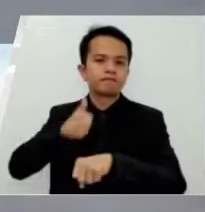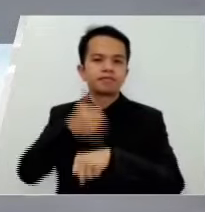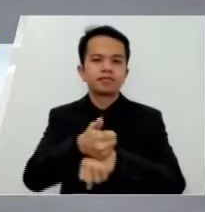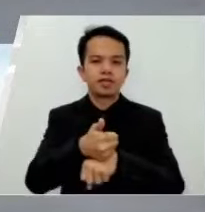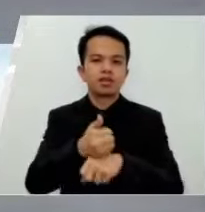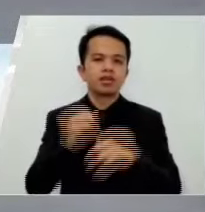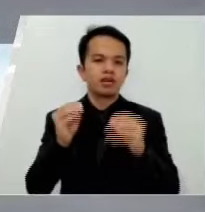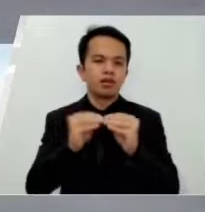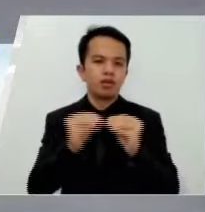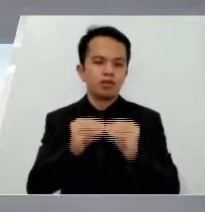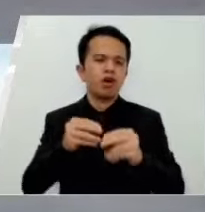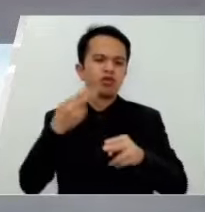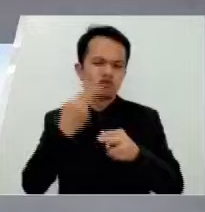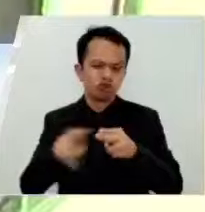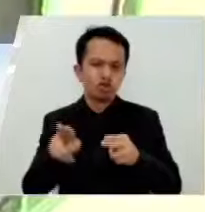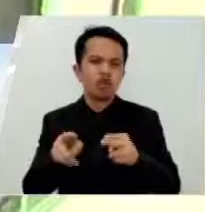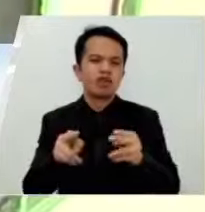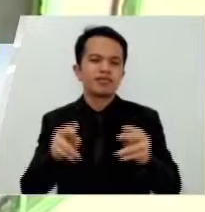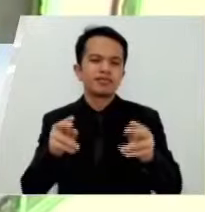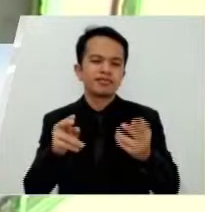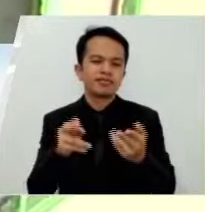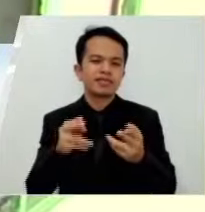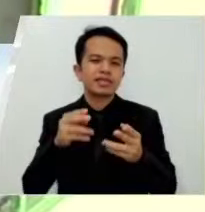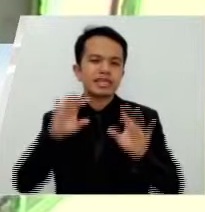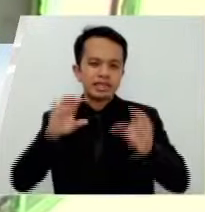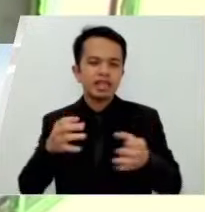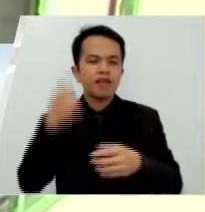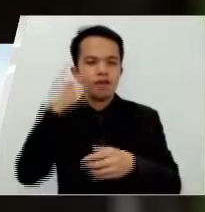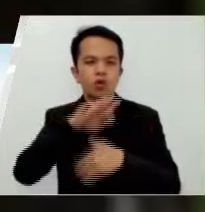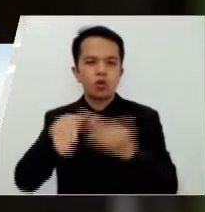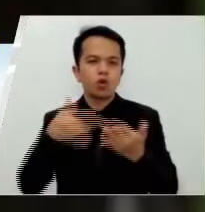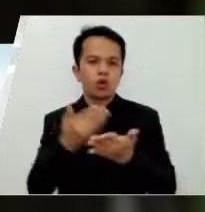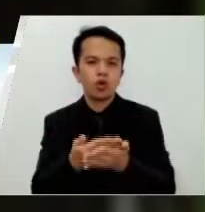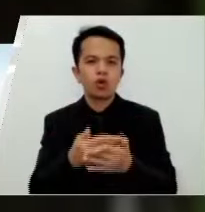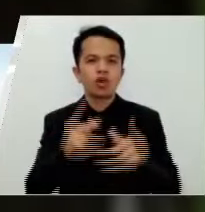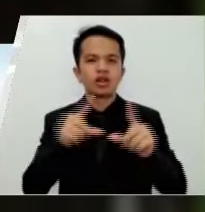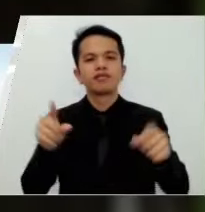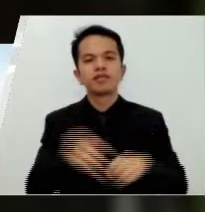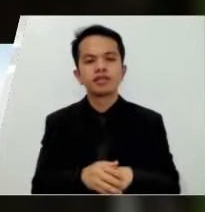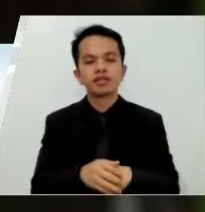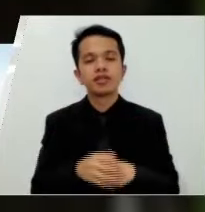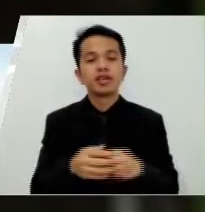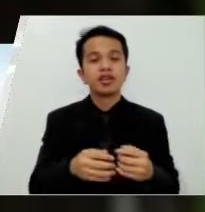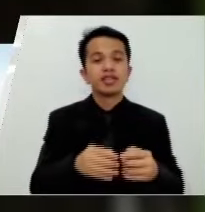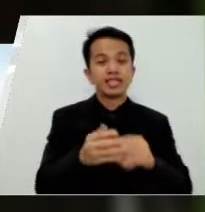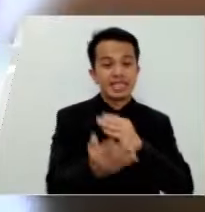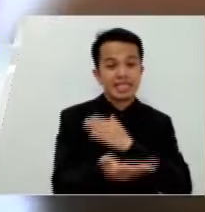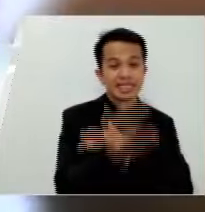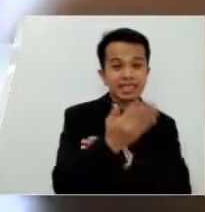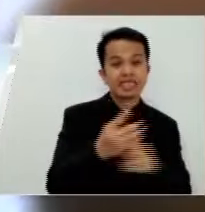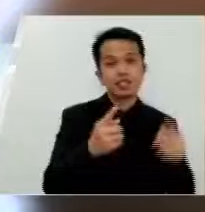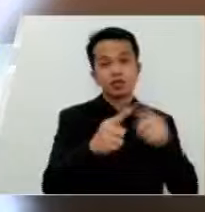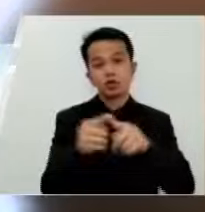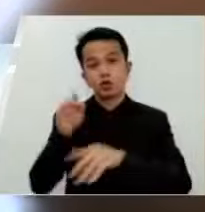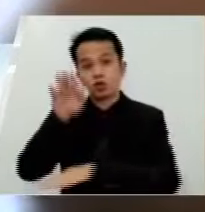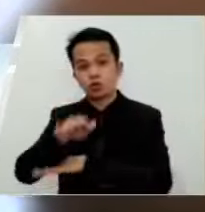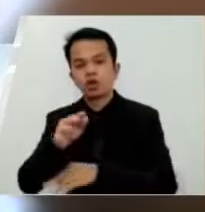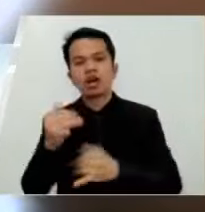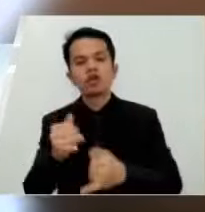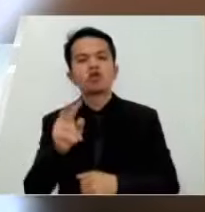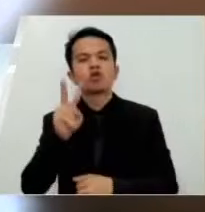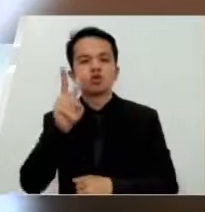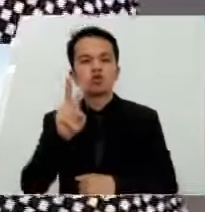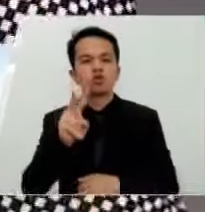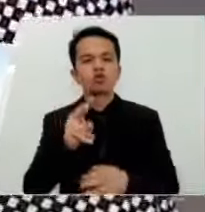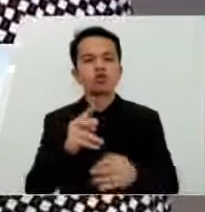pinaigsing klase sa lahat ng antas. Ang klaseng umaga hanggang tanghali, hahatiin na lang sa 2 shift. Pagdating naman po